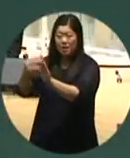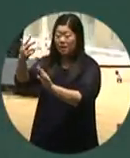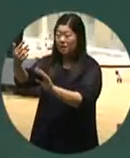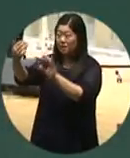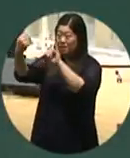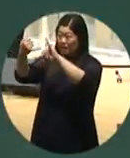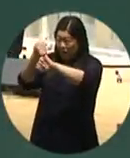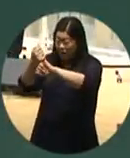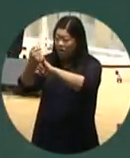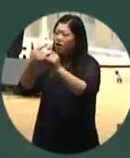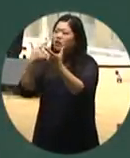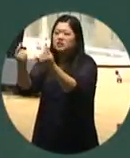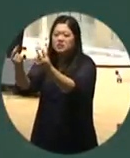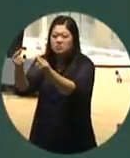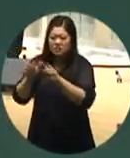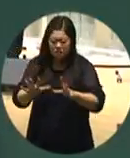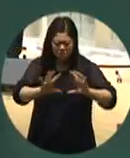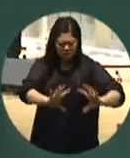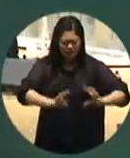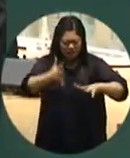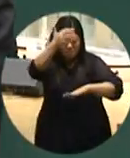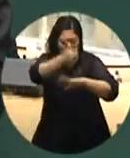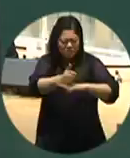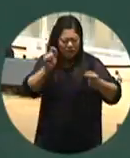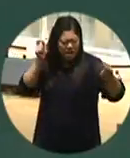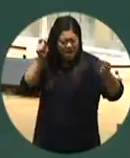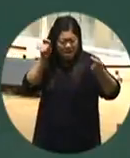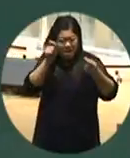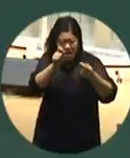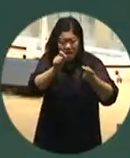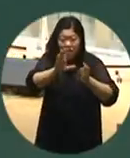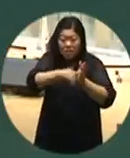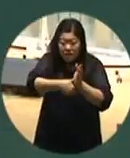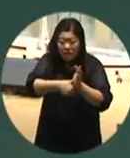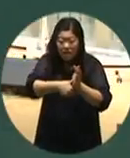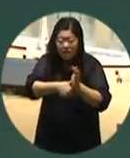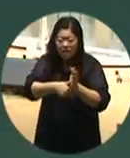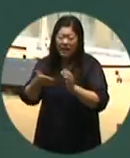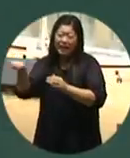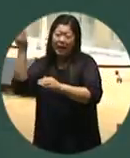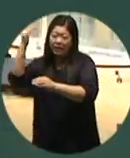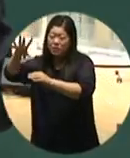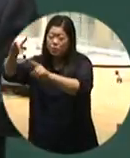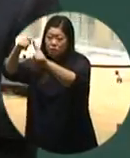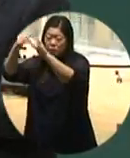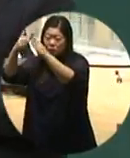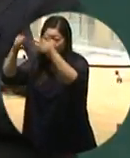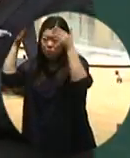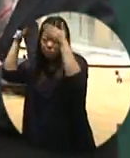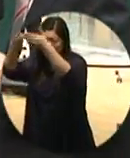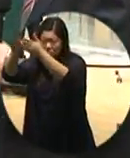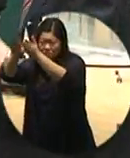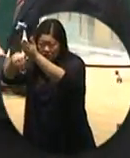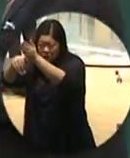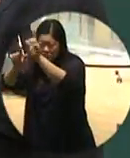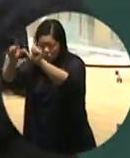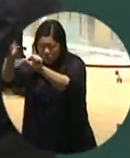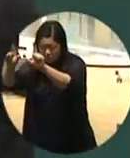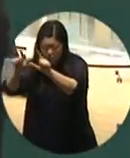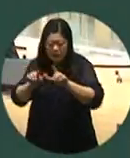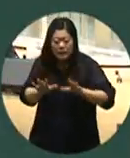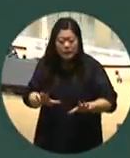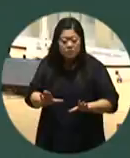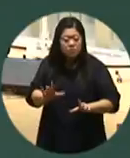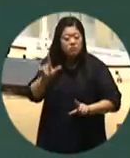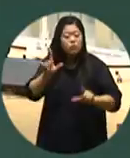지금 말세 시대의 초대교회가 어디에 어떻게 올인했냐. Then in this age, this last age, how